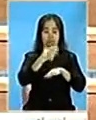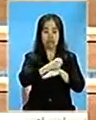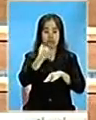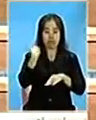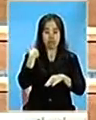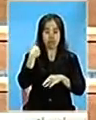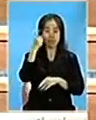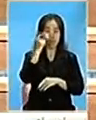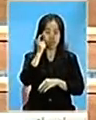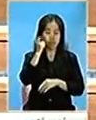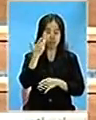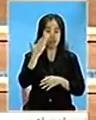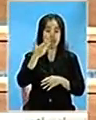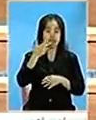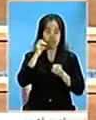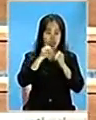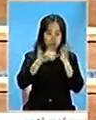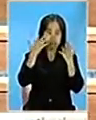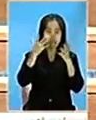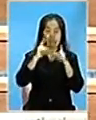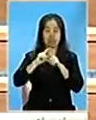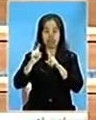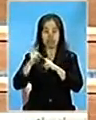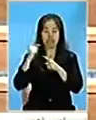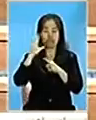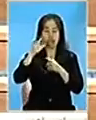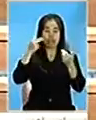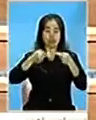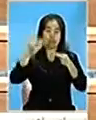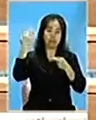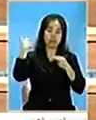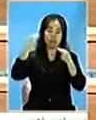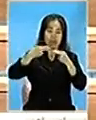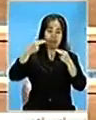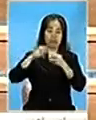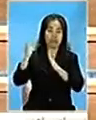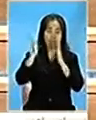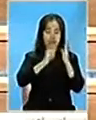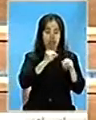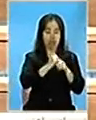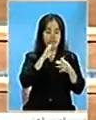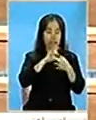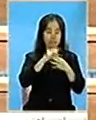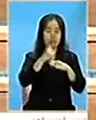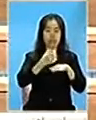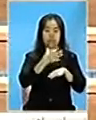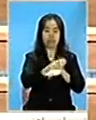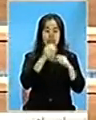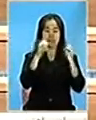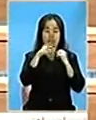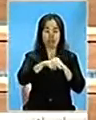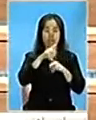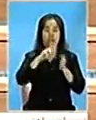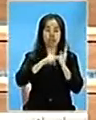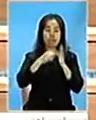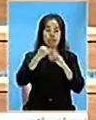โธปกรณ์ที่ใช้ในราชการสงครามมาใช้ในการต่อสู้ทางการเมืองปัญหาก็จะไม่